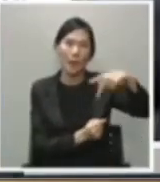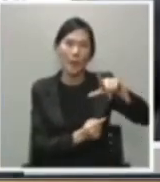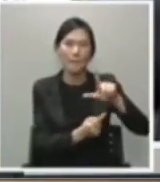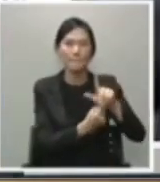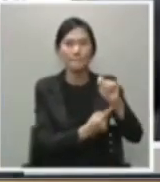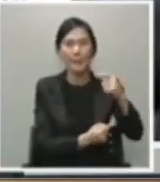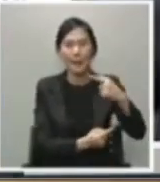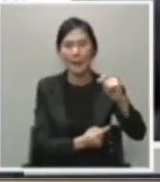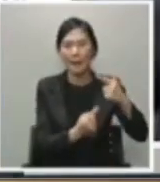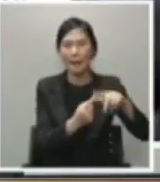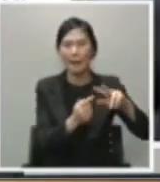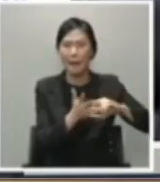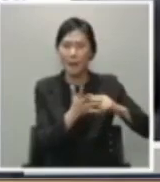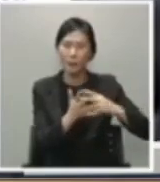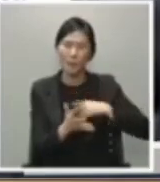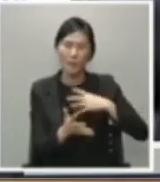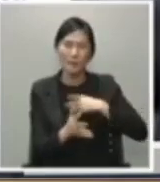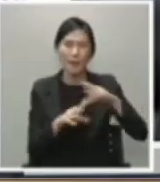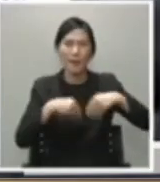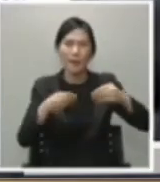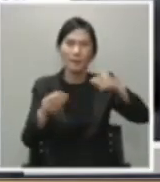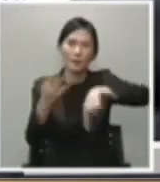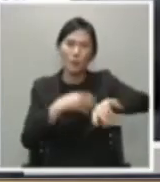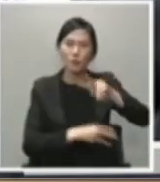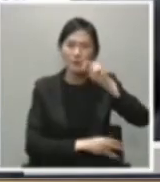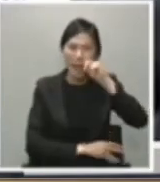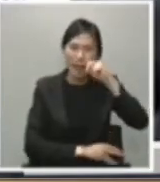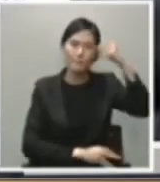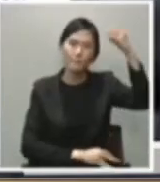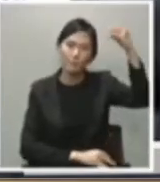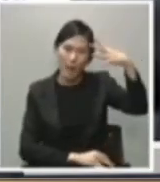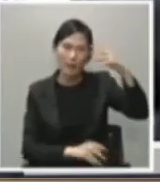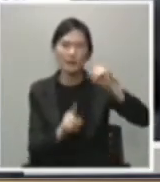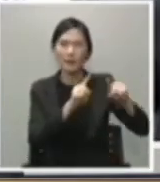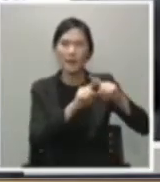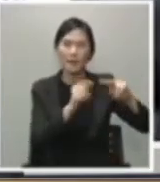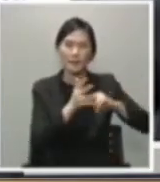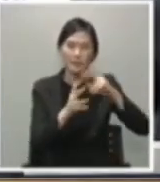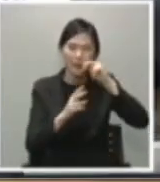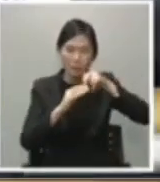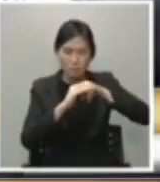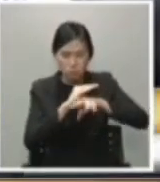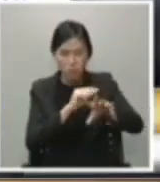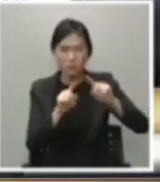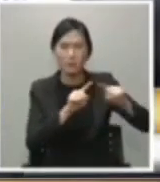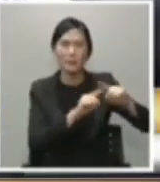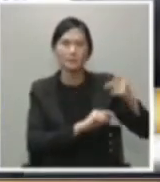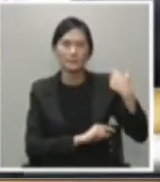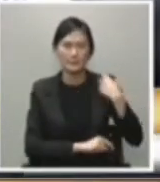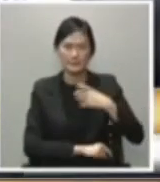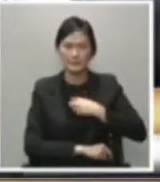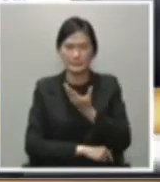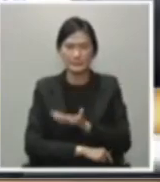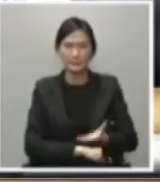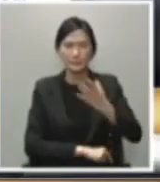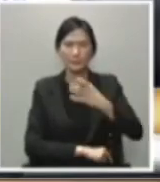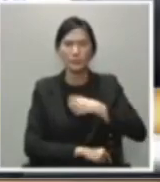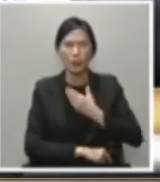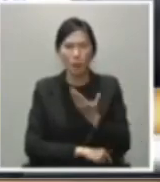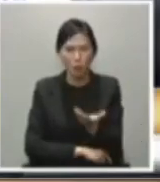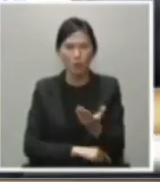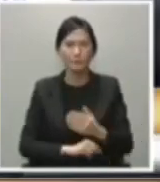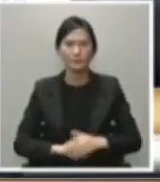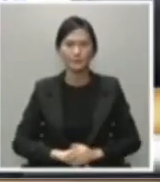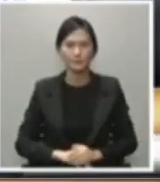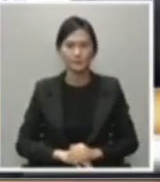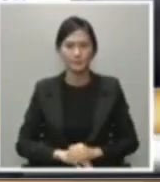คนน้องคนเล็กได้ใช้น้ำประปาโซลาร์เซลล์ได้ใช้ระบบกระจายน้ำนอกจากนั้นแล้วท่านประธานครับ